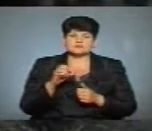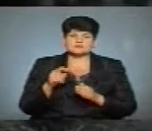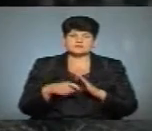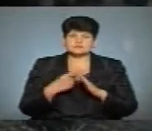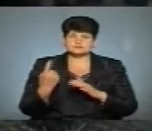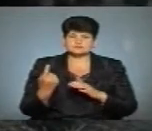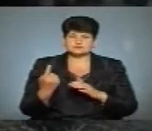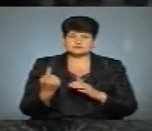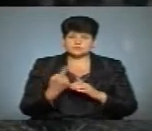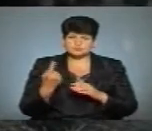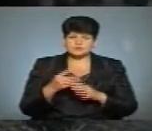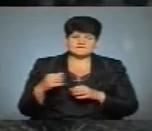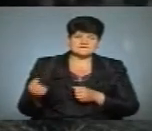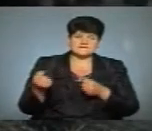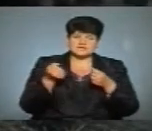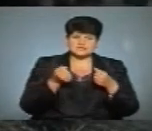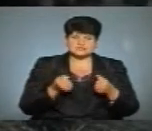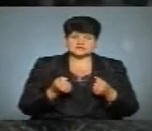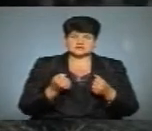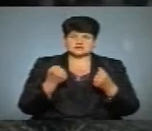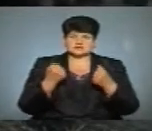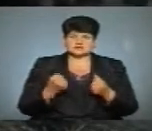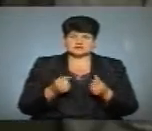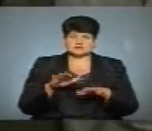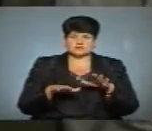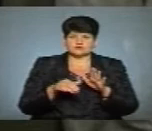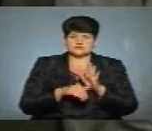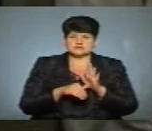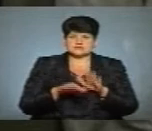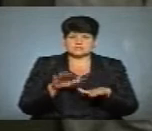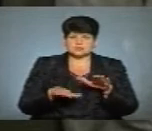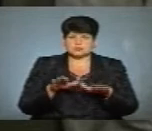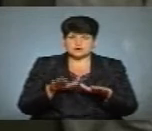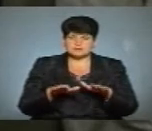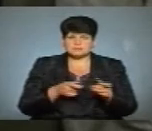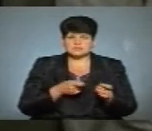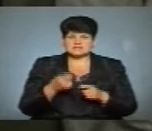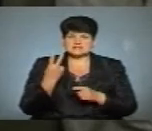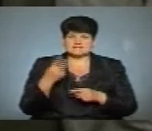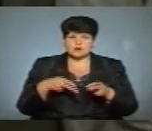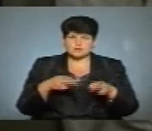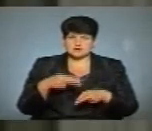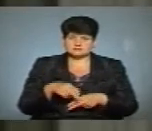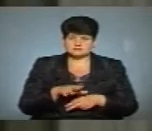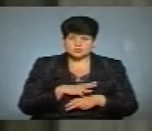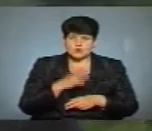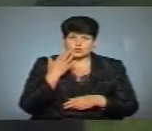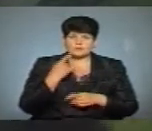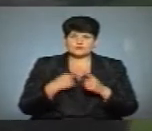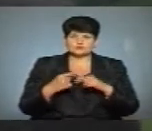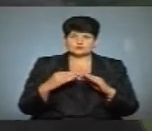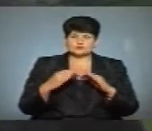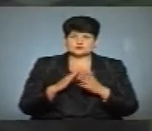Донеччині, вантажили боєприпаси вагою понад 60 кілограмів кожен. Переніс 2 операції. Коли повернувся додому,